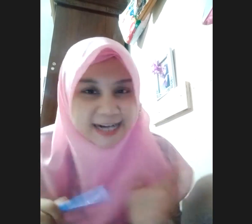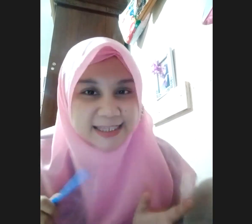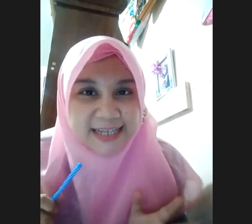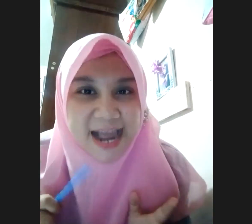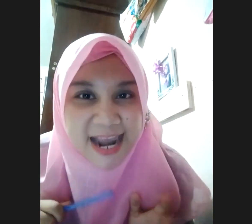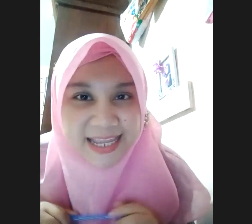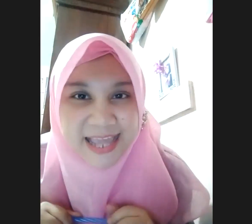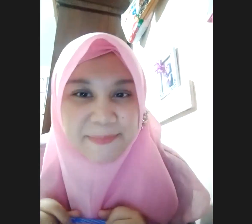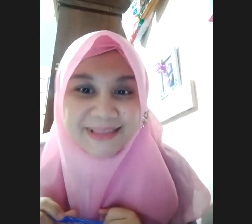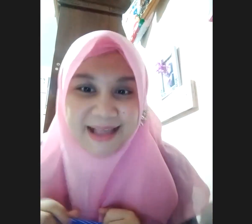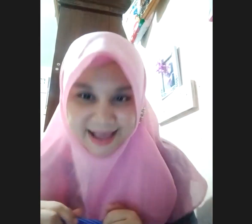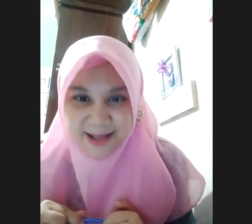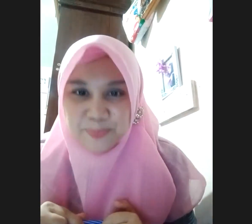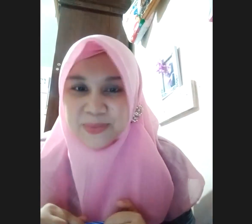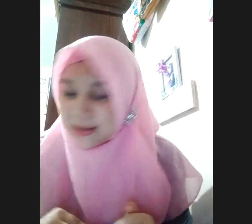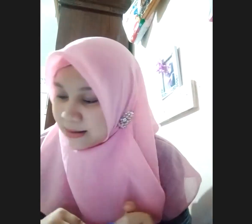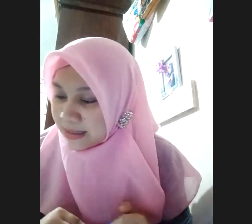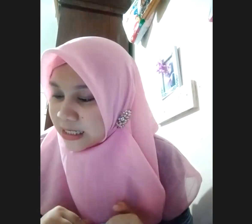Karena tidak ada lagi yang bertanya,